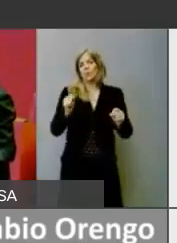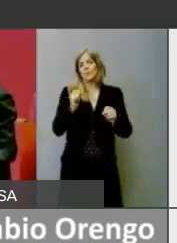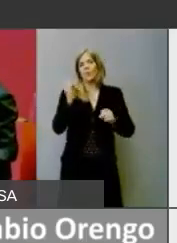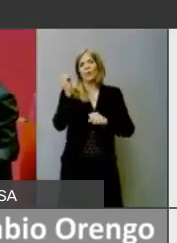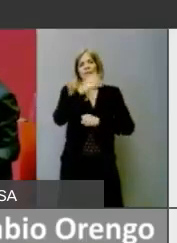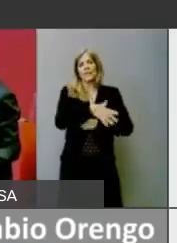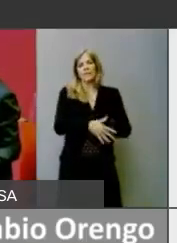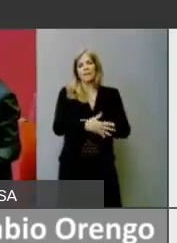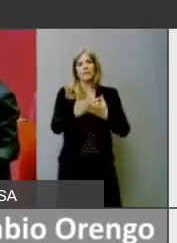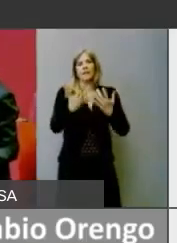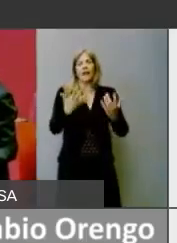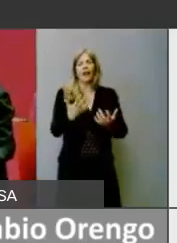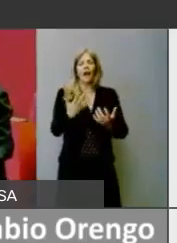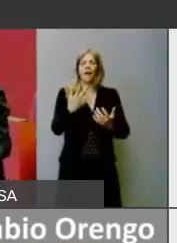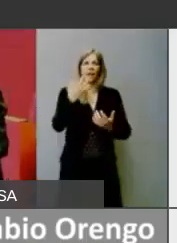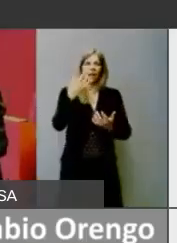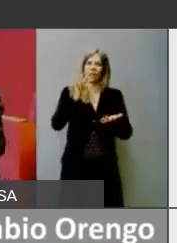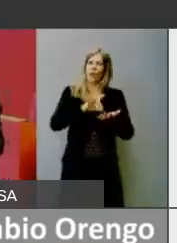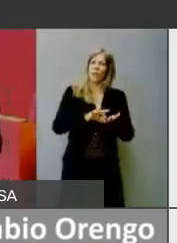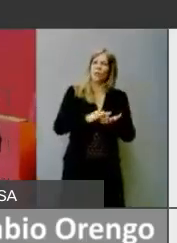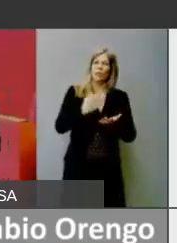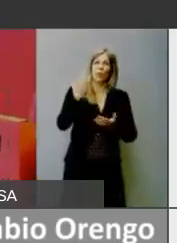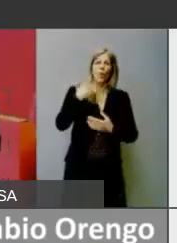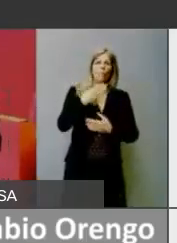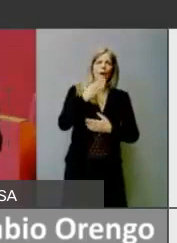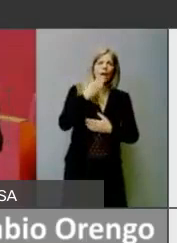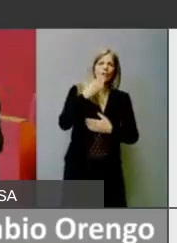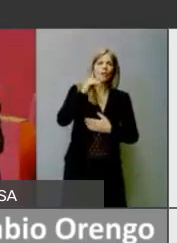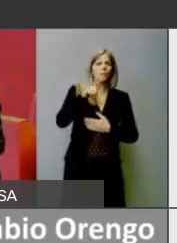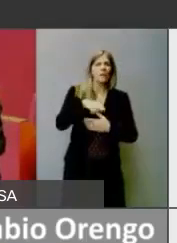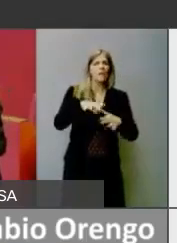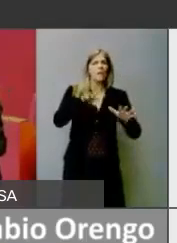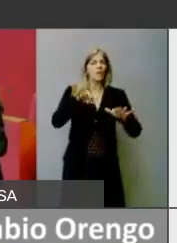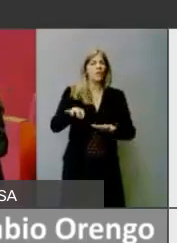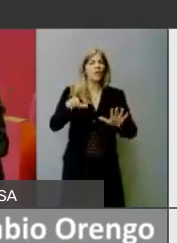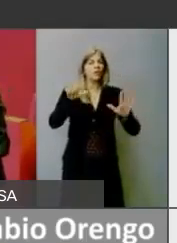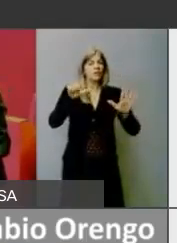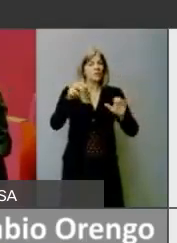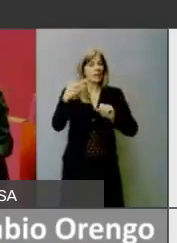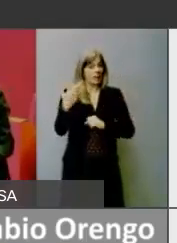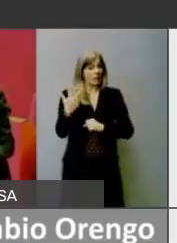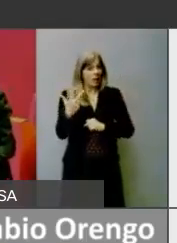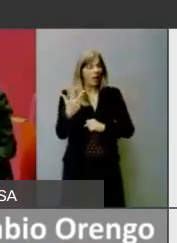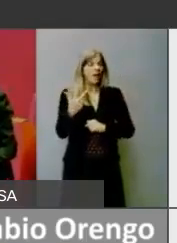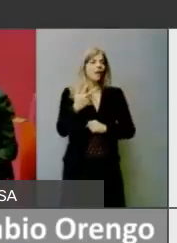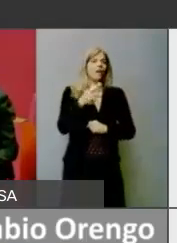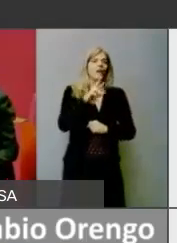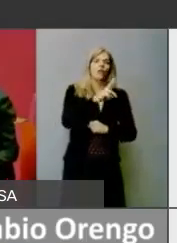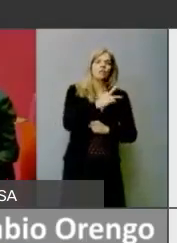Benzi, nel maggio del 1963,